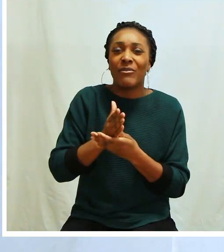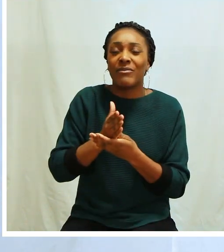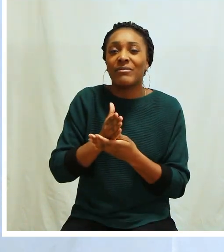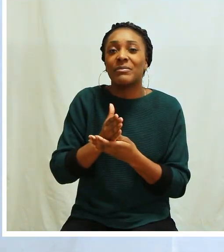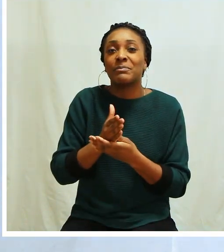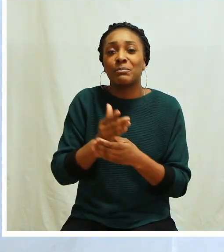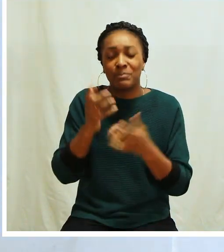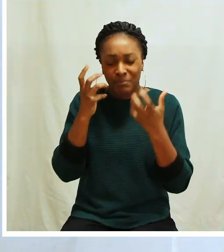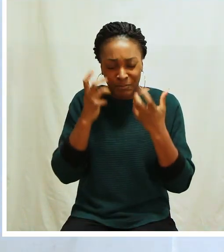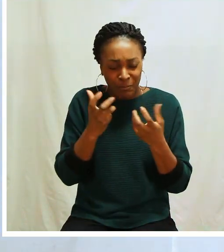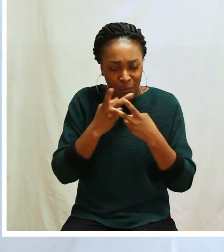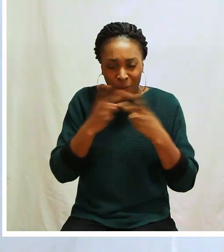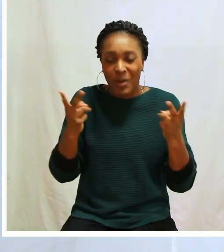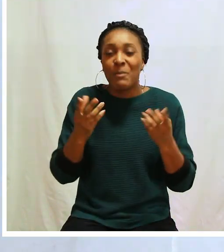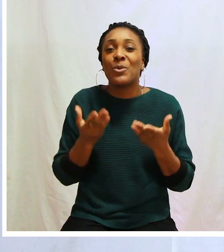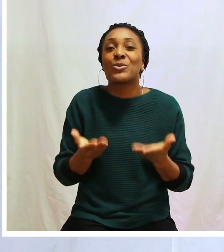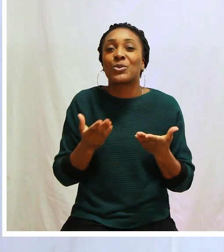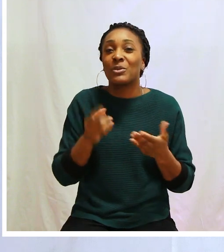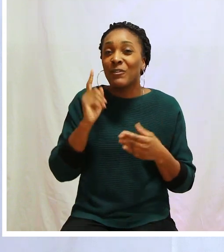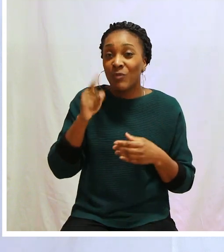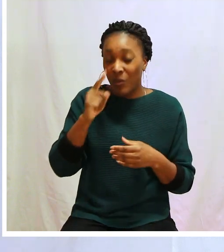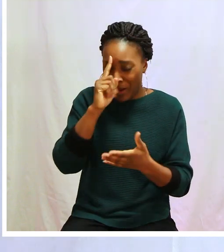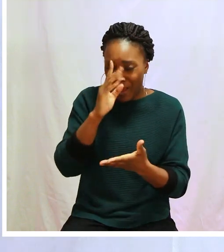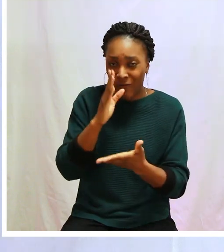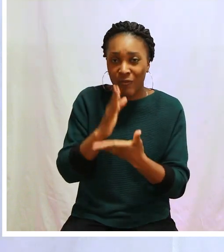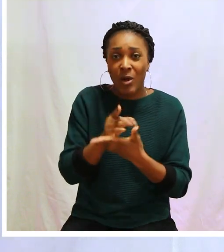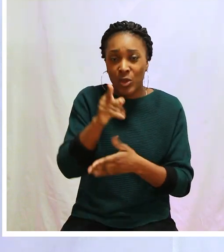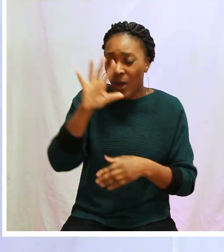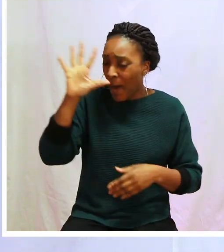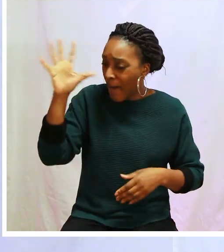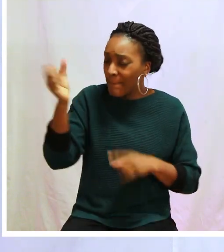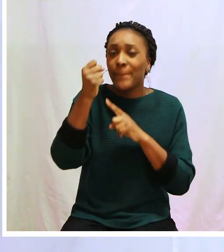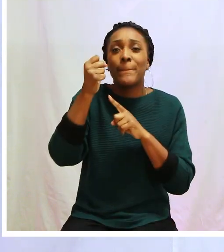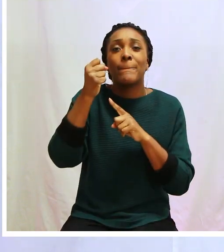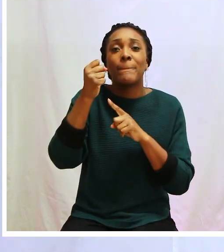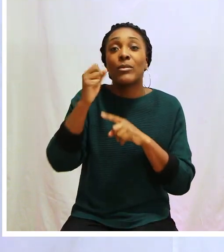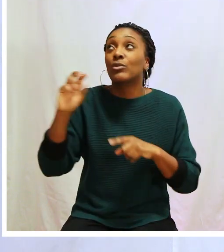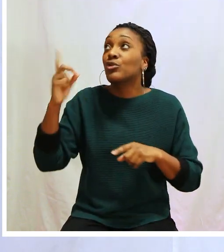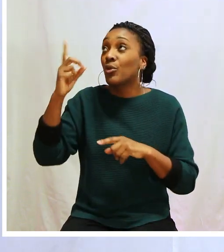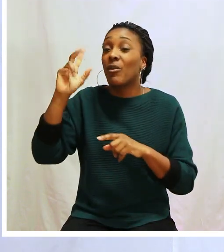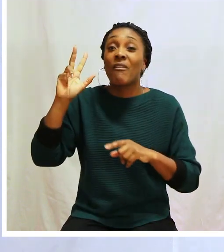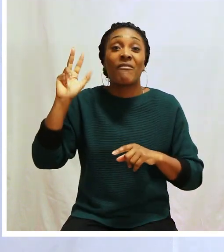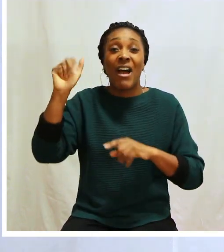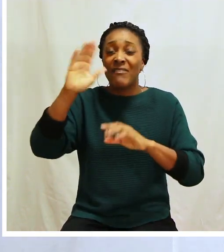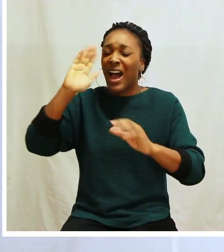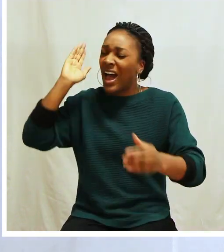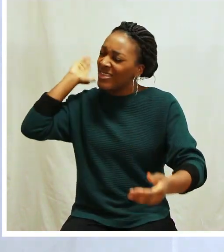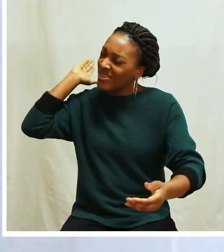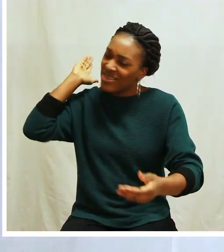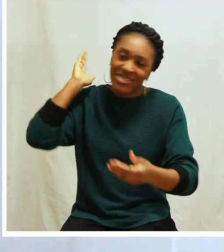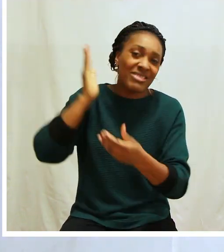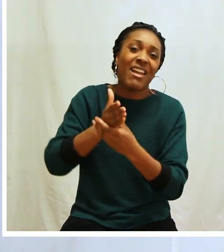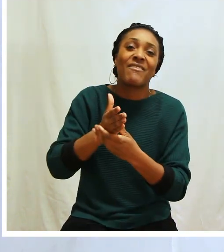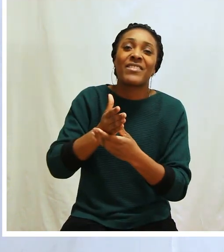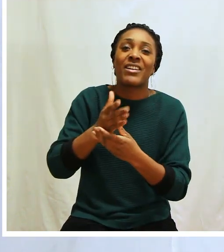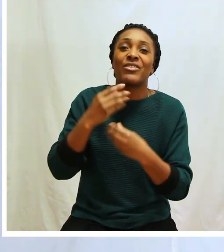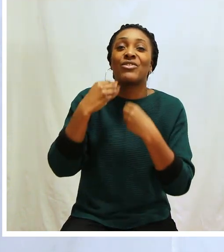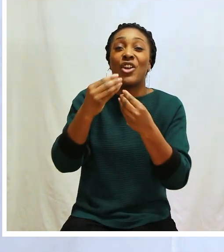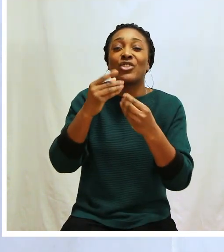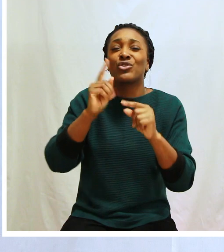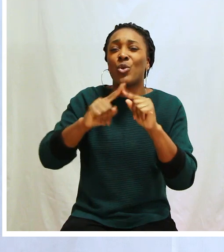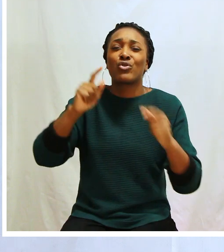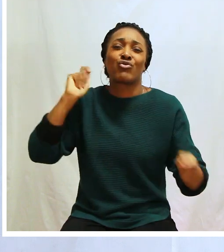te le proclamer aujourd'hui et saisis-le par la foi. Il va y avoir un tout à coup de Dieu dans ta vie. Ça va changer.